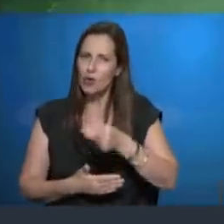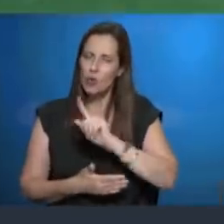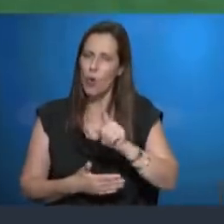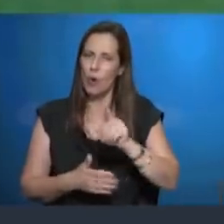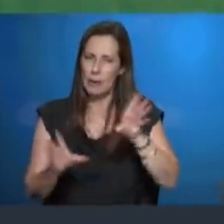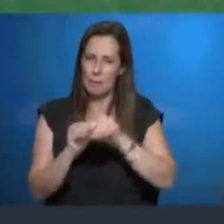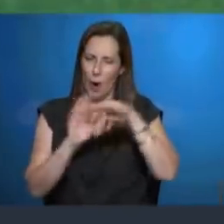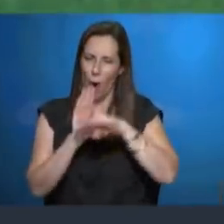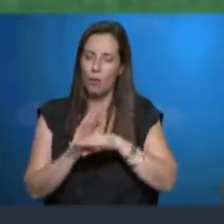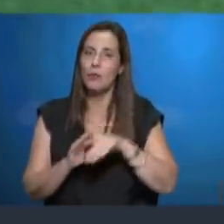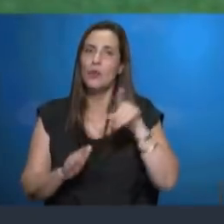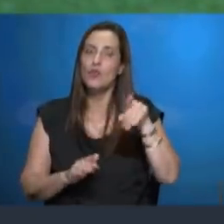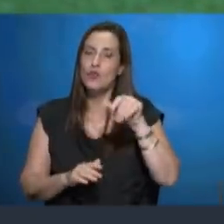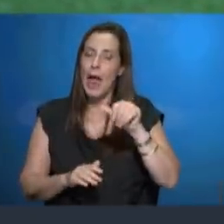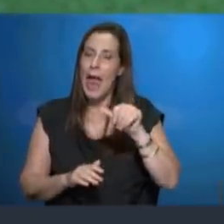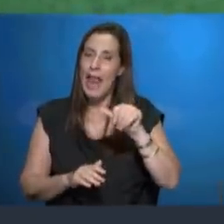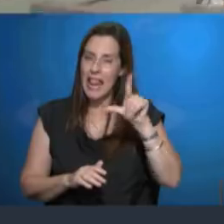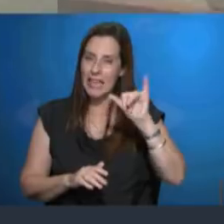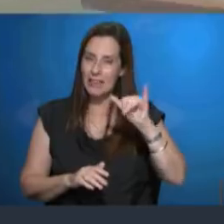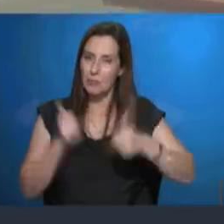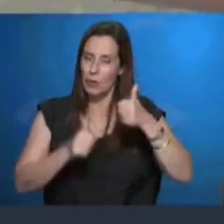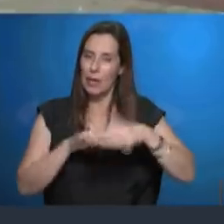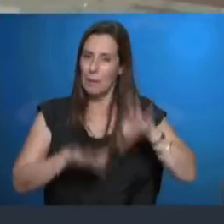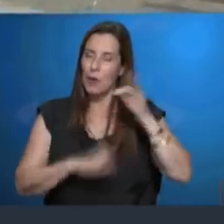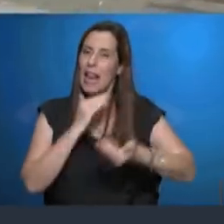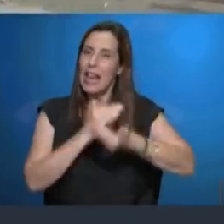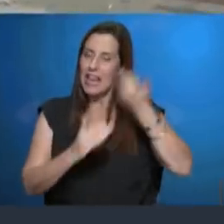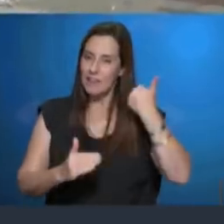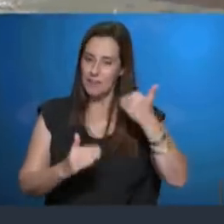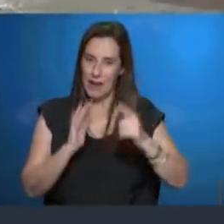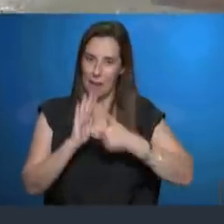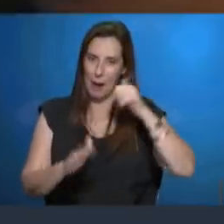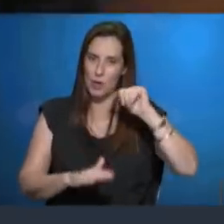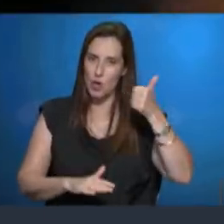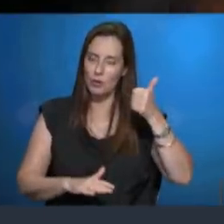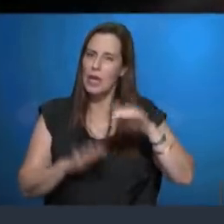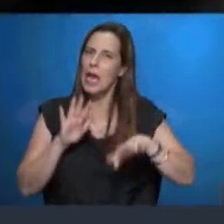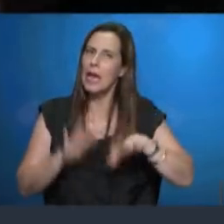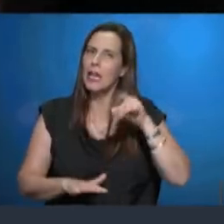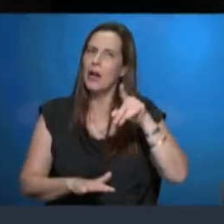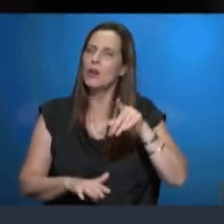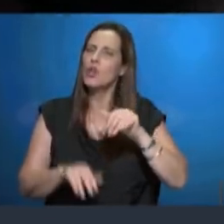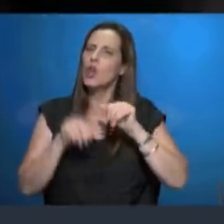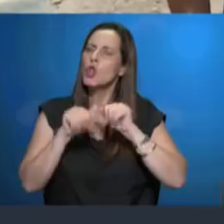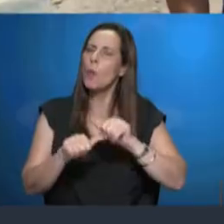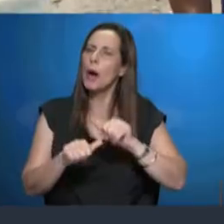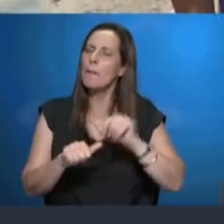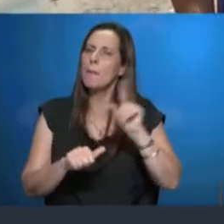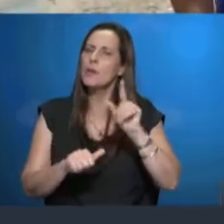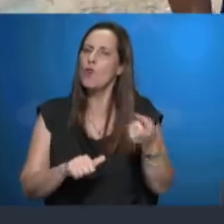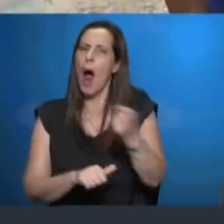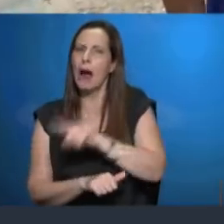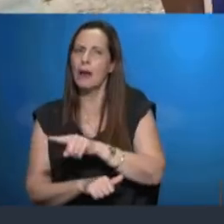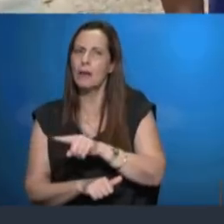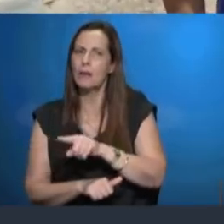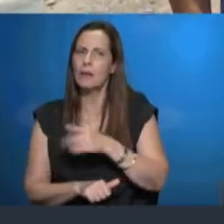מוגנת. כשאלי אבוטבול התמודד לבחירות עוד לפני הקדנציה הראשונה, גילה שהם תומכים באחד ממתחריו. אמרתי, שמע